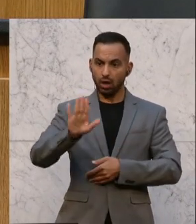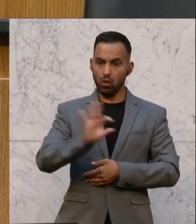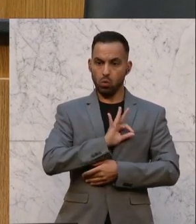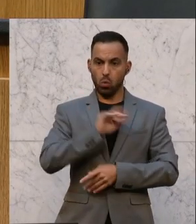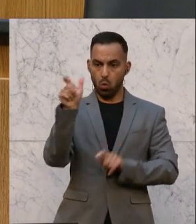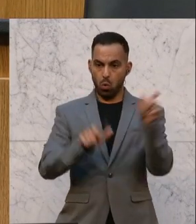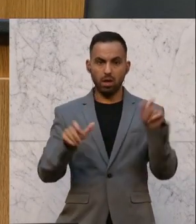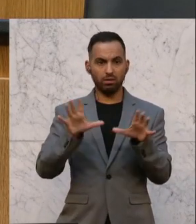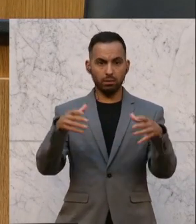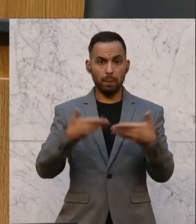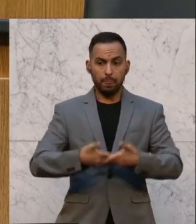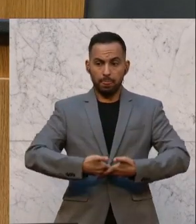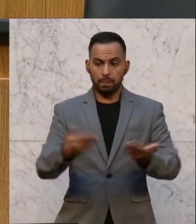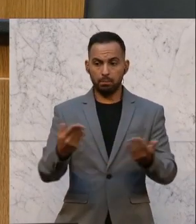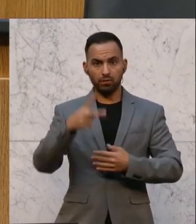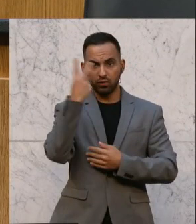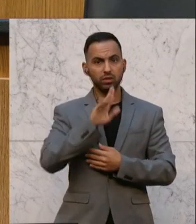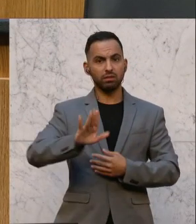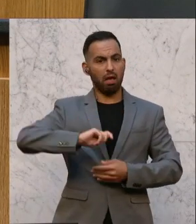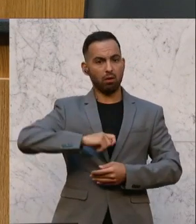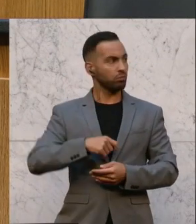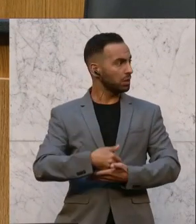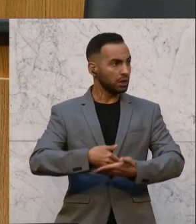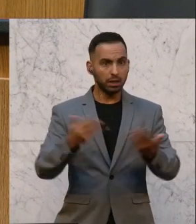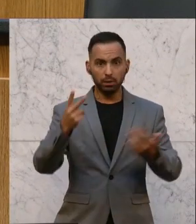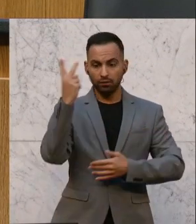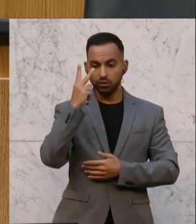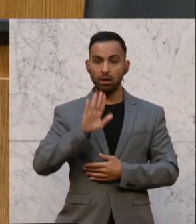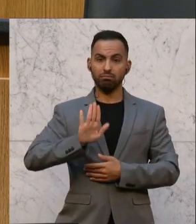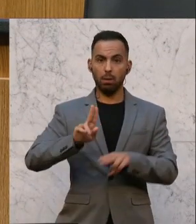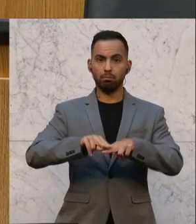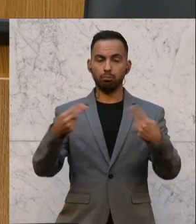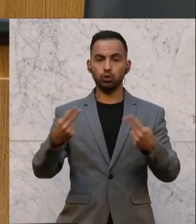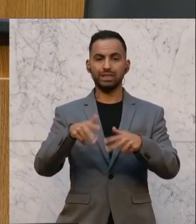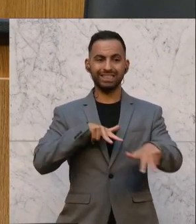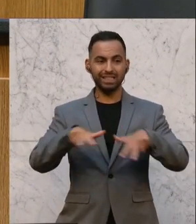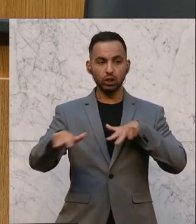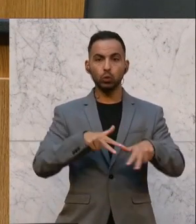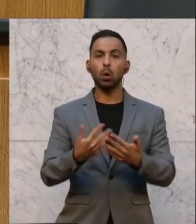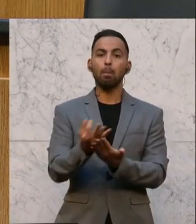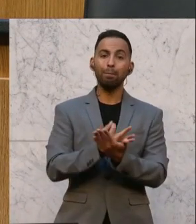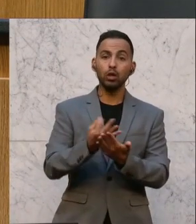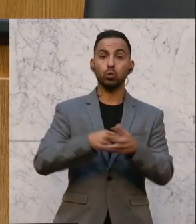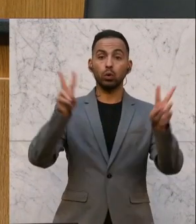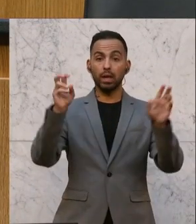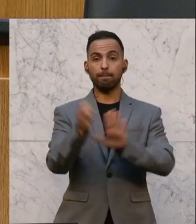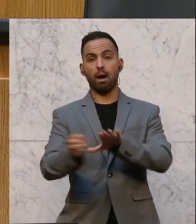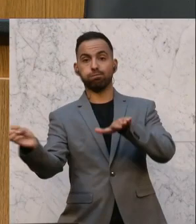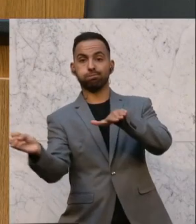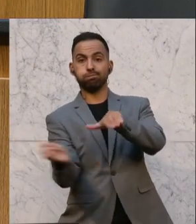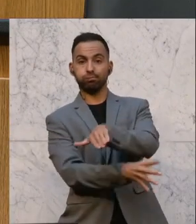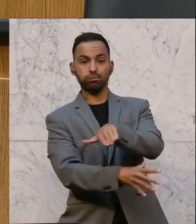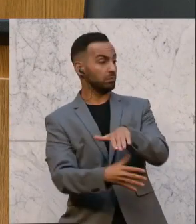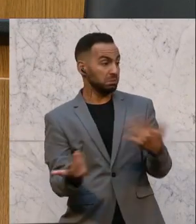und Kollegen. Keiner weiß, wofür Sie stehen. Diese Bundesregierung hat Bildungspolitik abgeschrieben, gekübelt, da tut sich gar